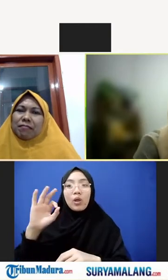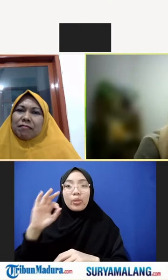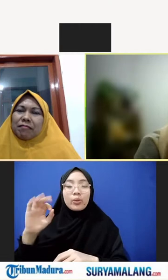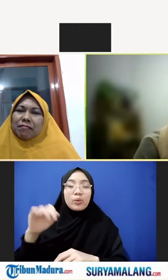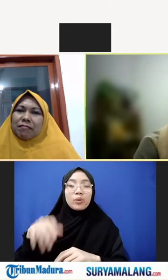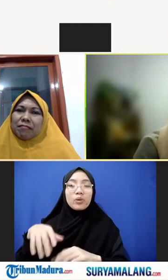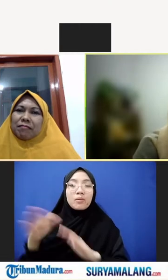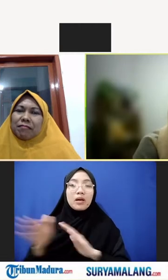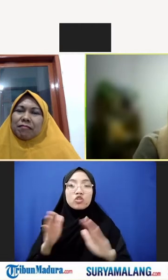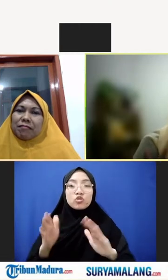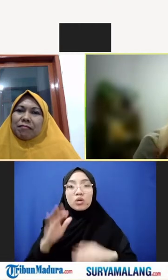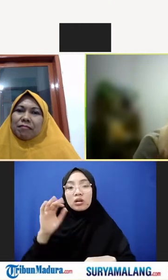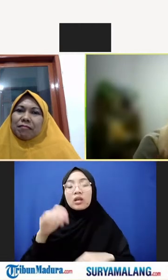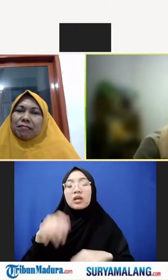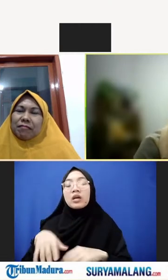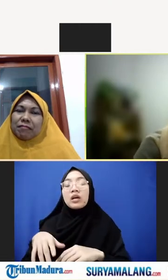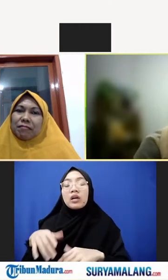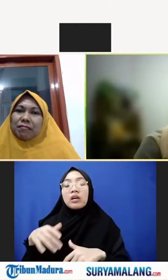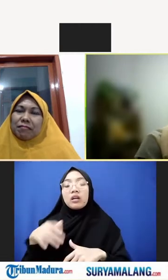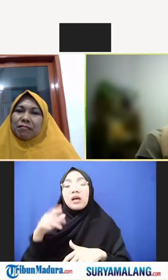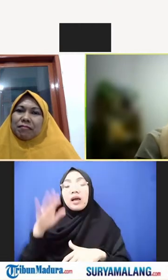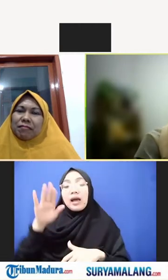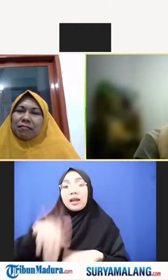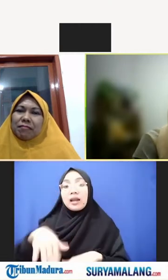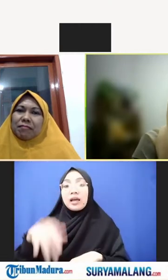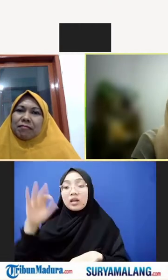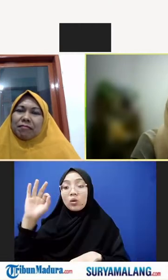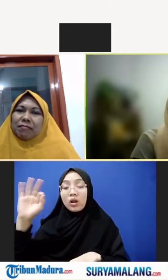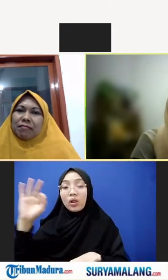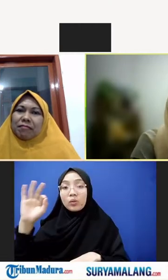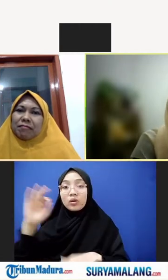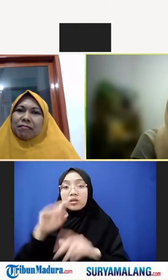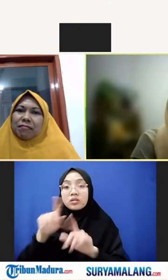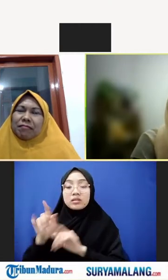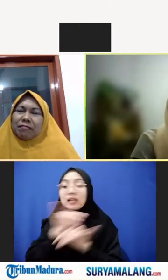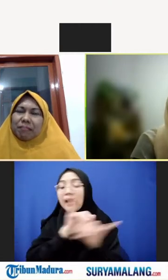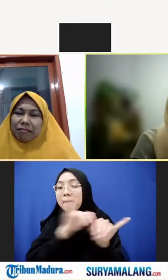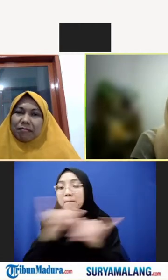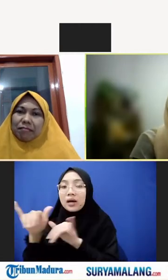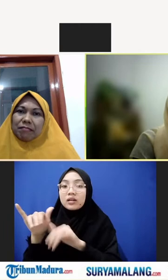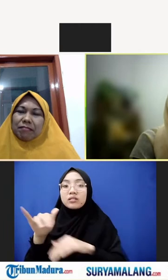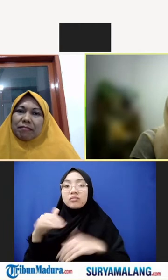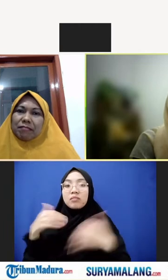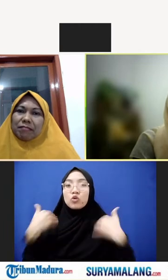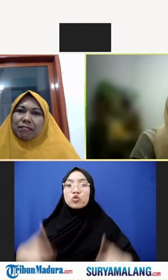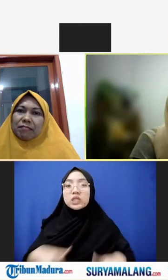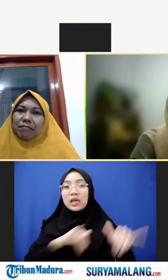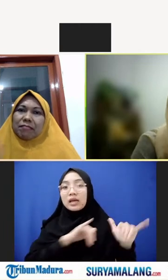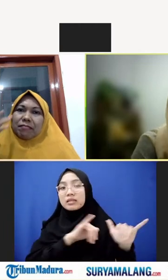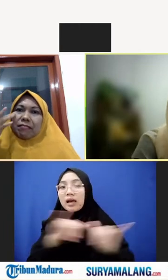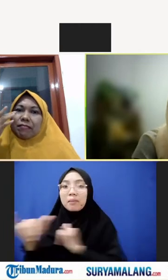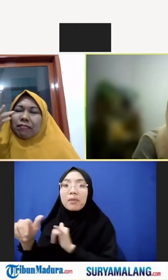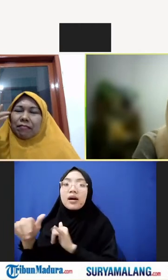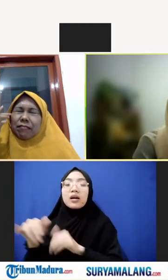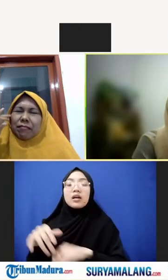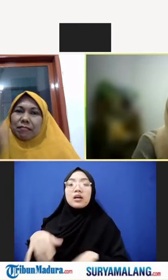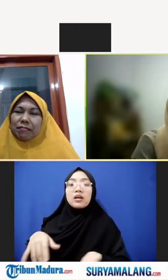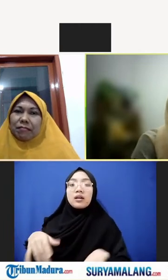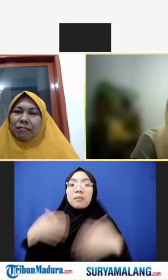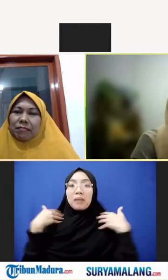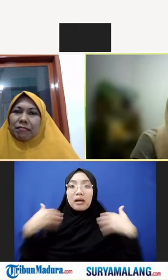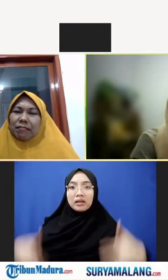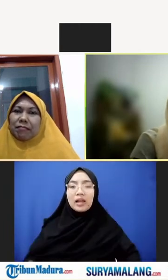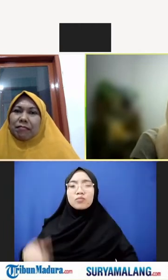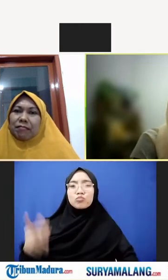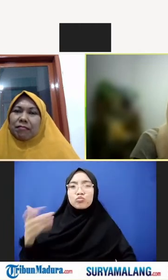intinya gini, anak dan orang tua itu sama, sama-sama manusia. Sama-sama punya badan, sama-sama